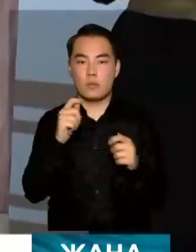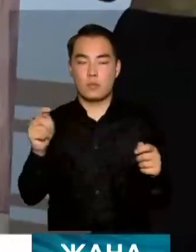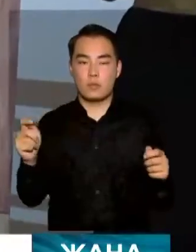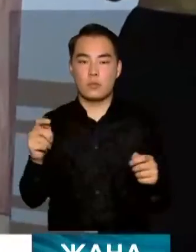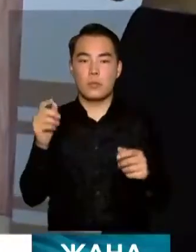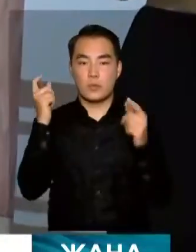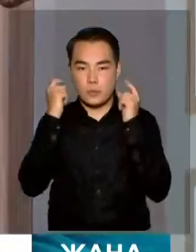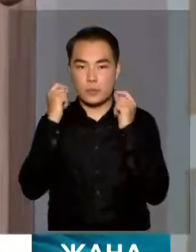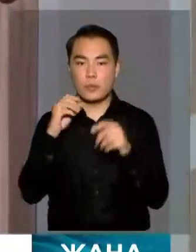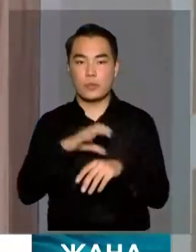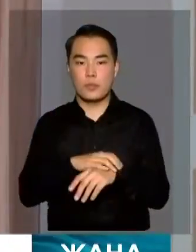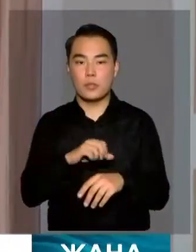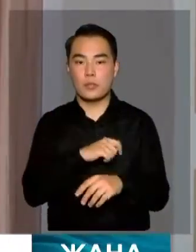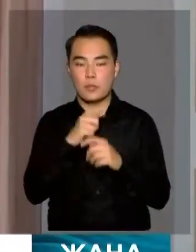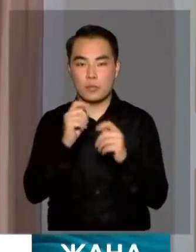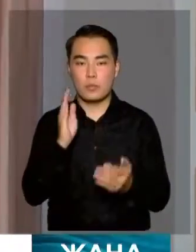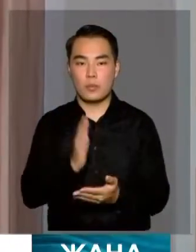ән кеші болды.